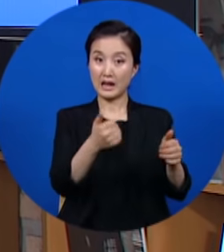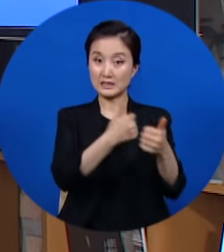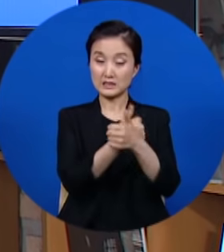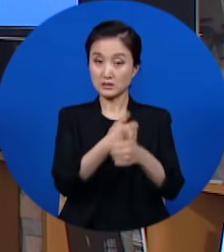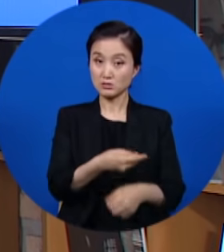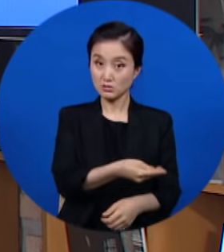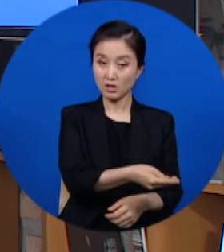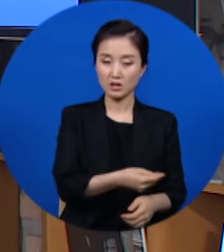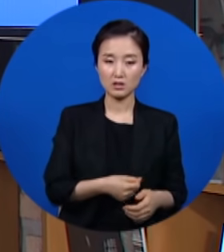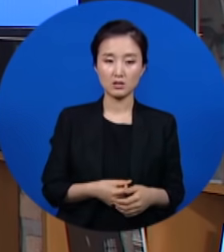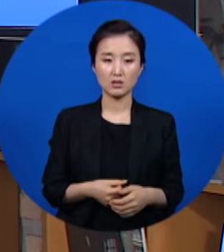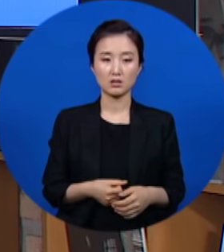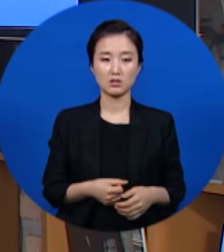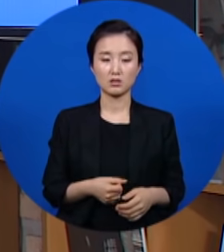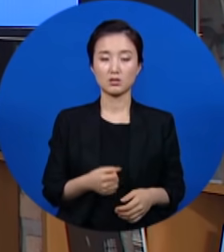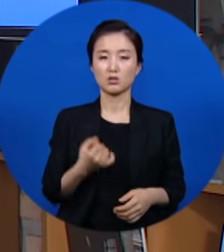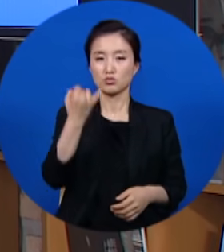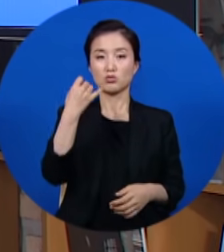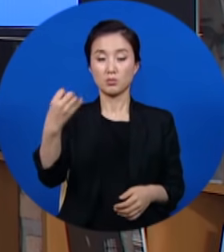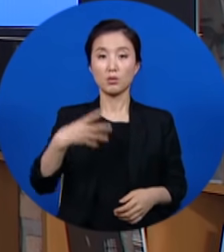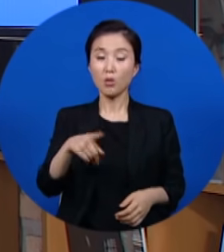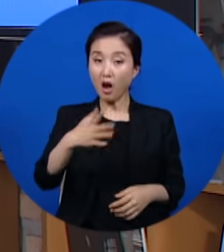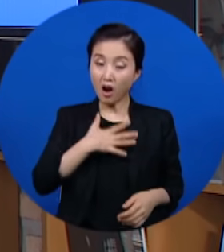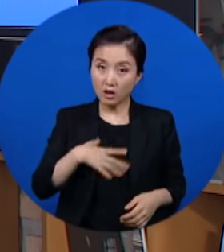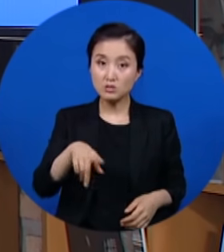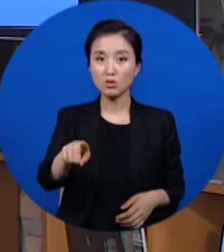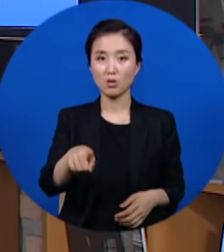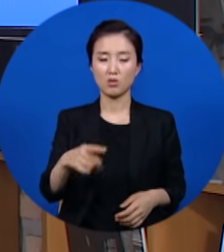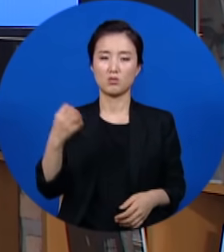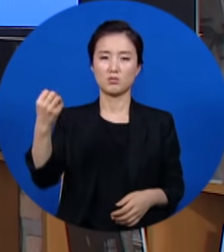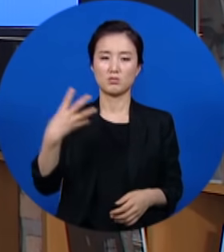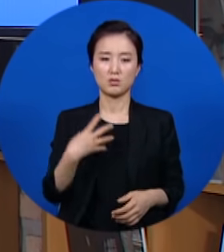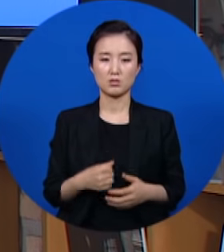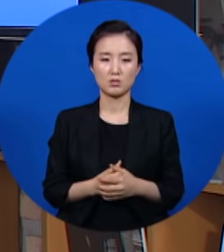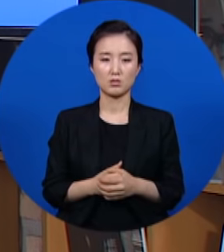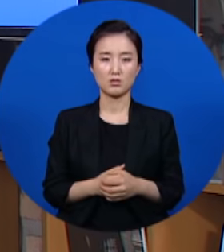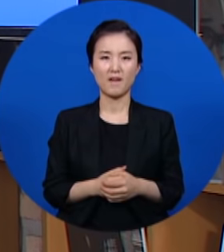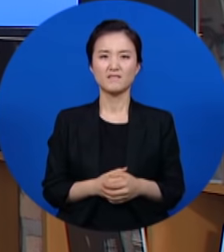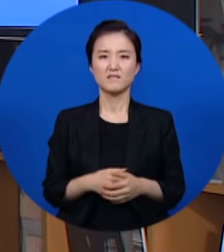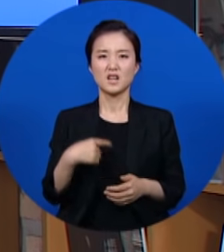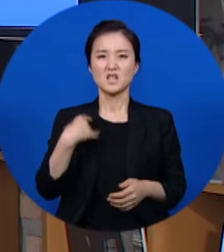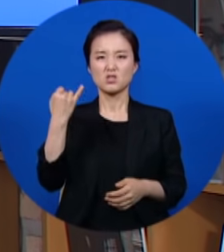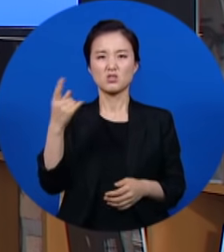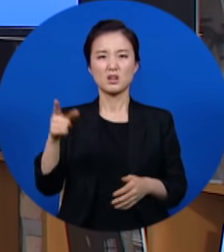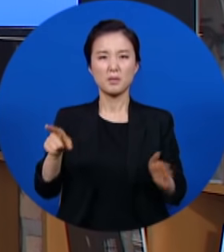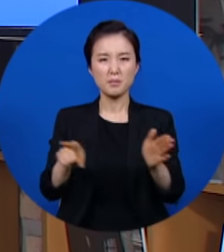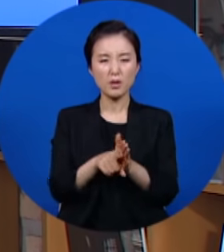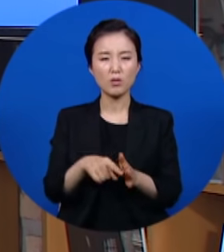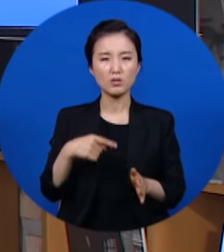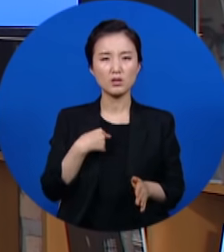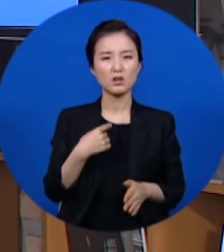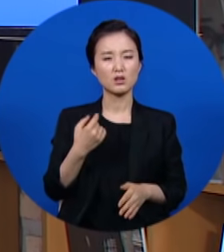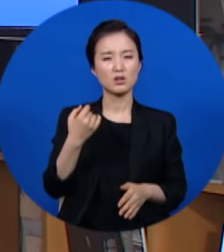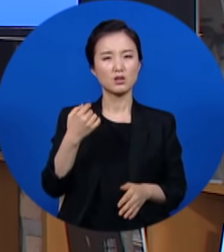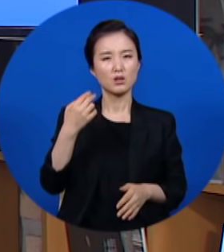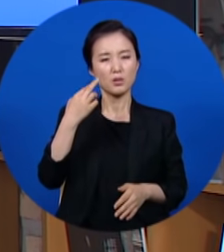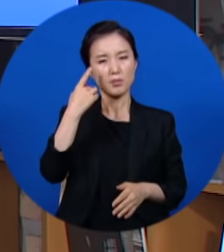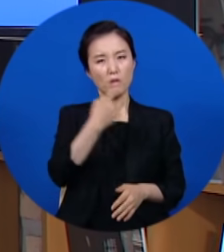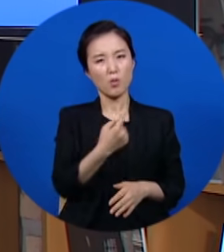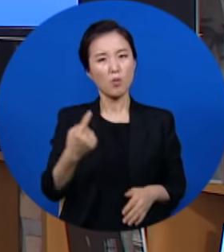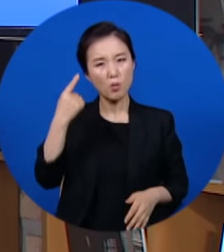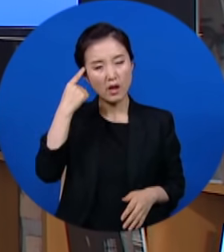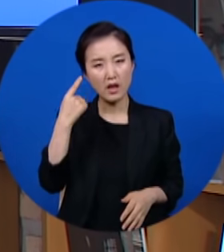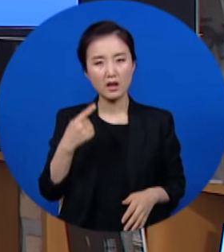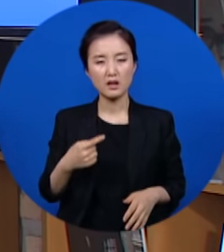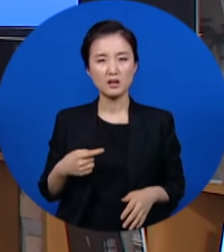로서의 냉정하게 그러더라 해요 순간 내가 이 싸가지 없는 눈알 믿고 에 비고 올랐을까 돌아갈까 갈 수